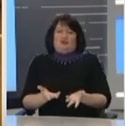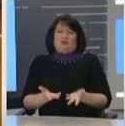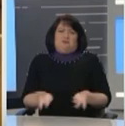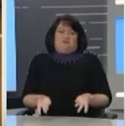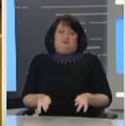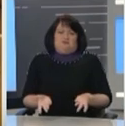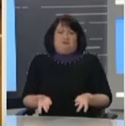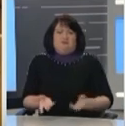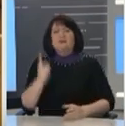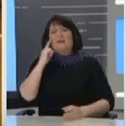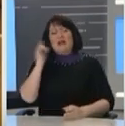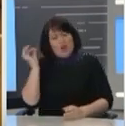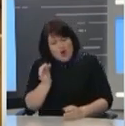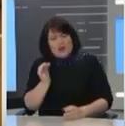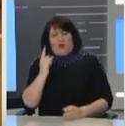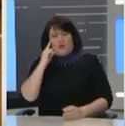λογικός λοιπόν αυτός εκνευρισμός,